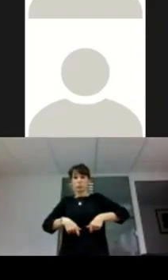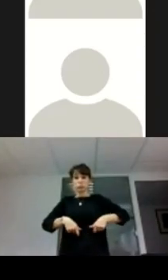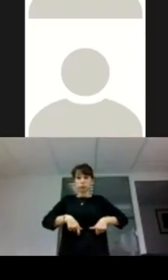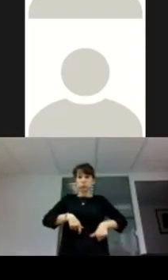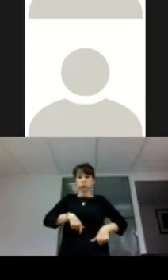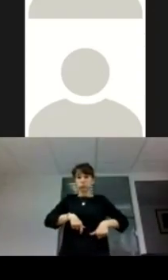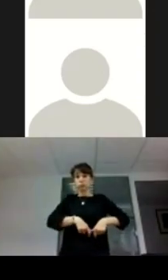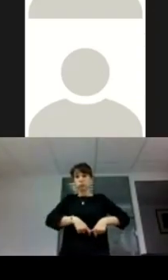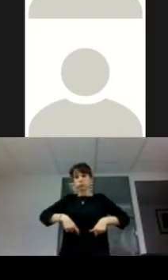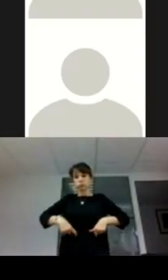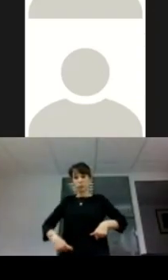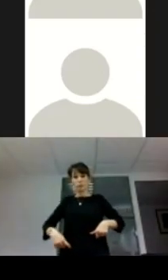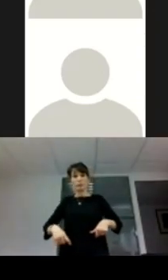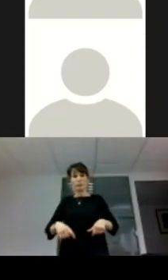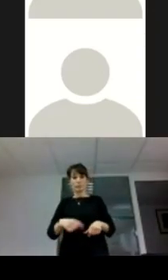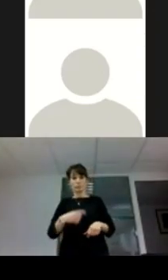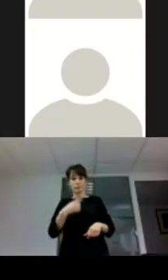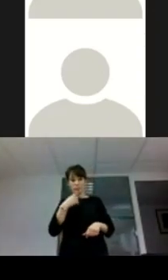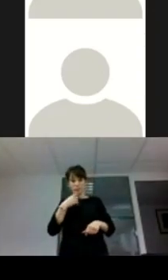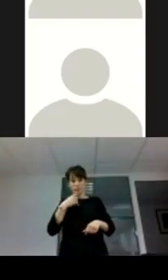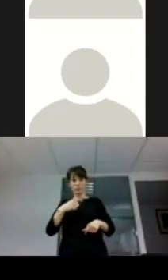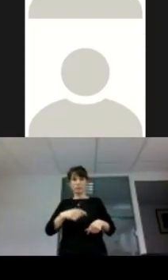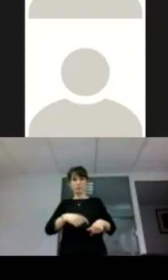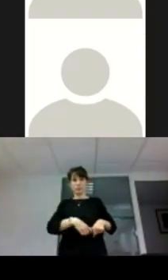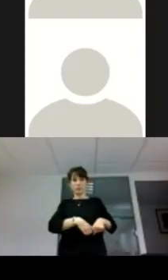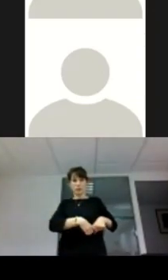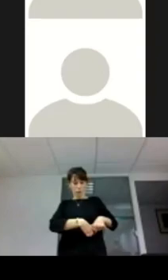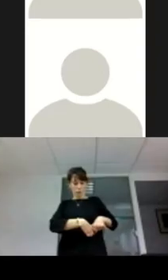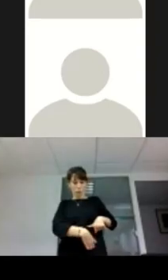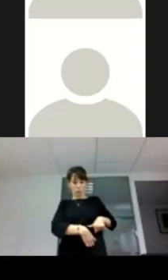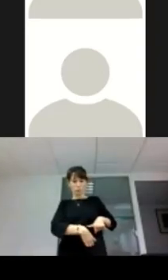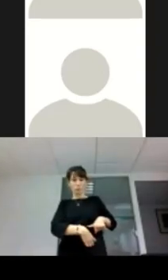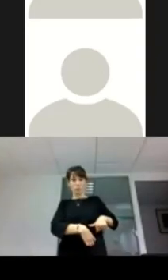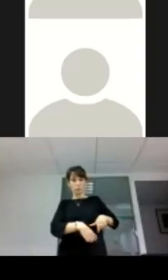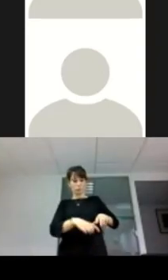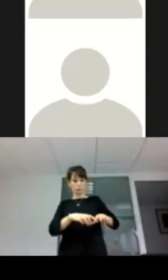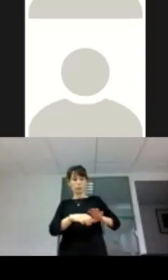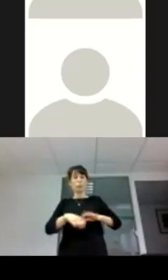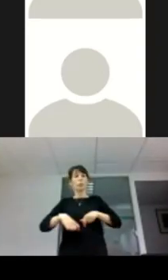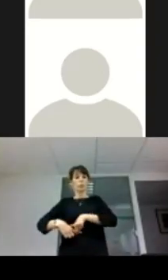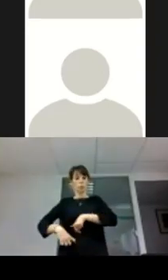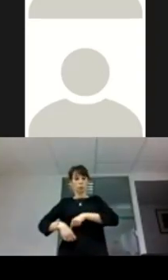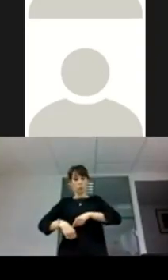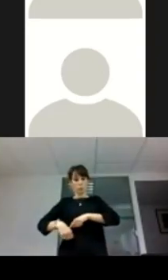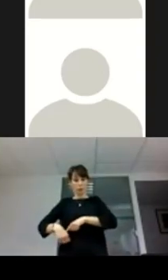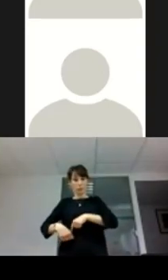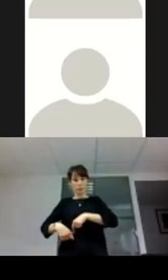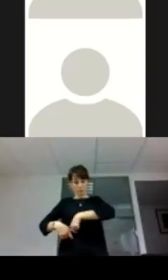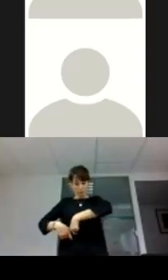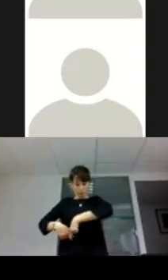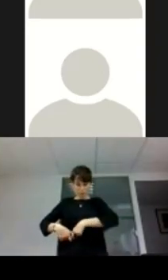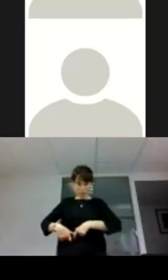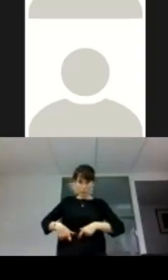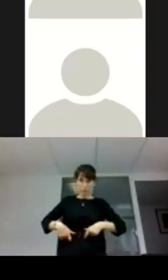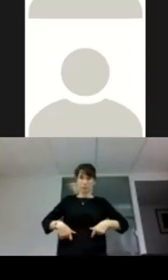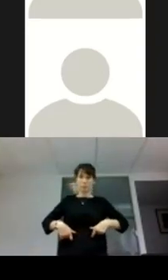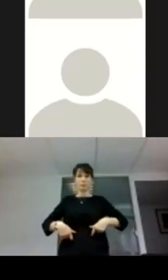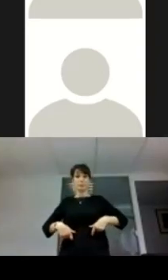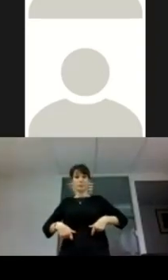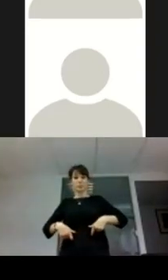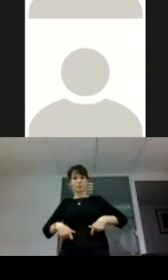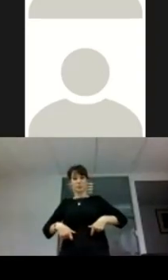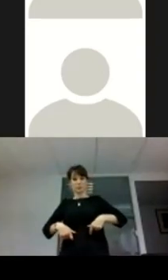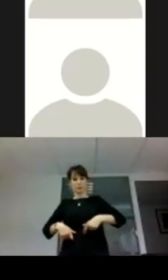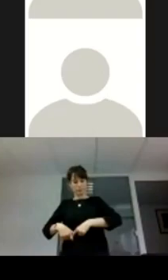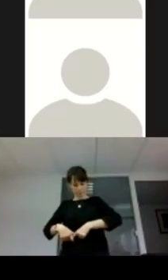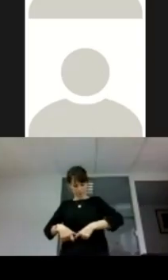l'intestin grêle, c'est tout ce qu'il y a au milieu de votre cavité abdominale. Il y a un premier segment qu'on appelle le côlon ascendant ou le côlon droit.